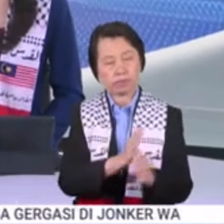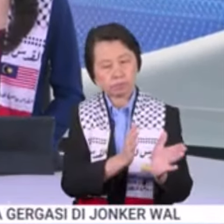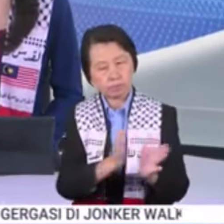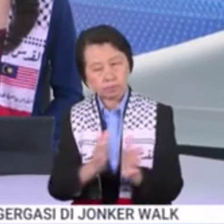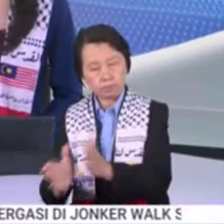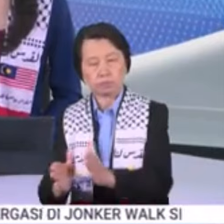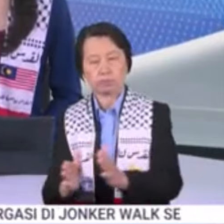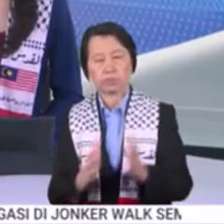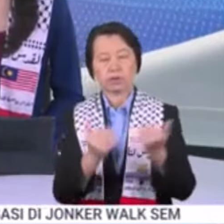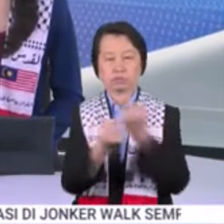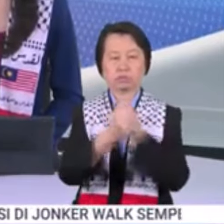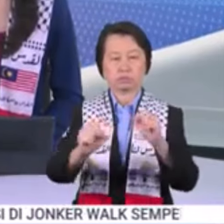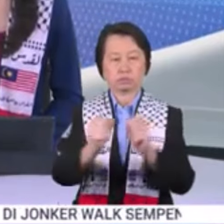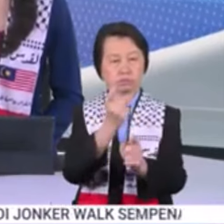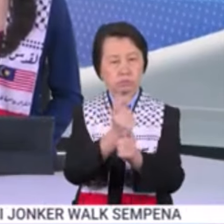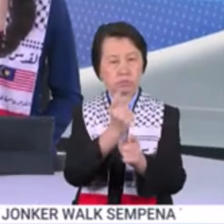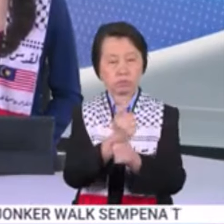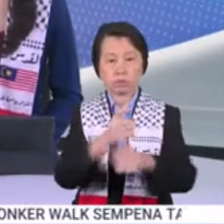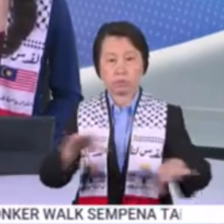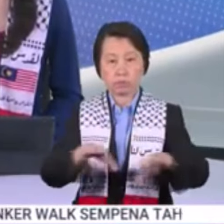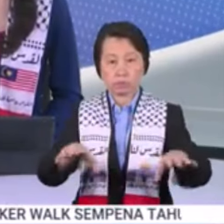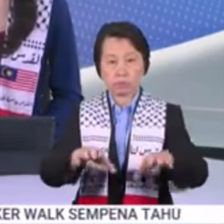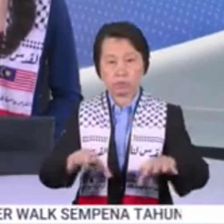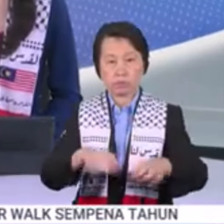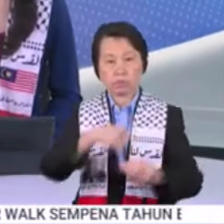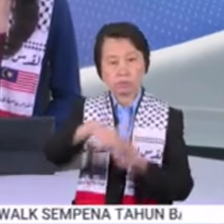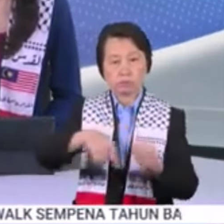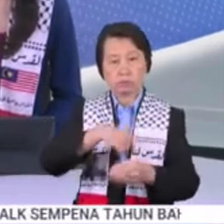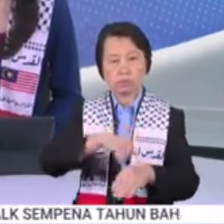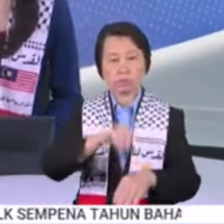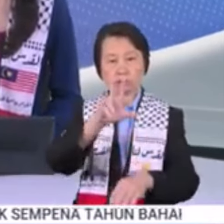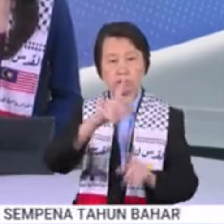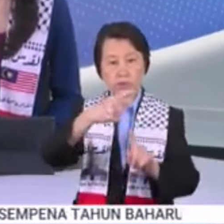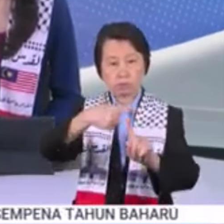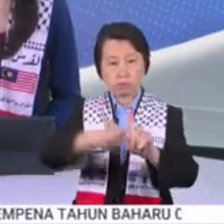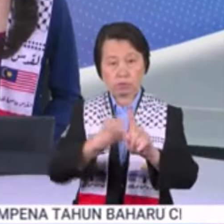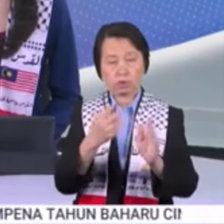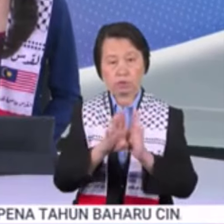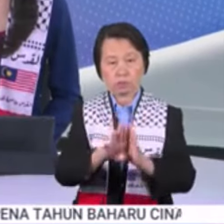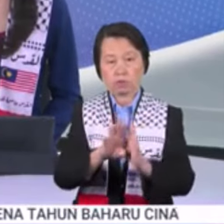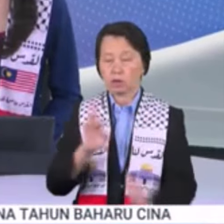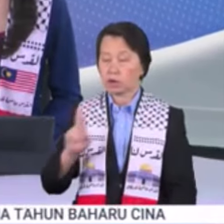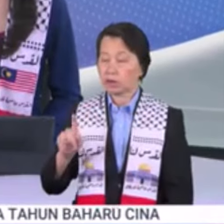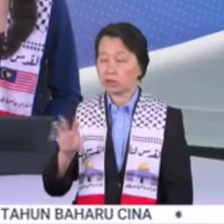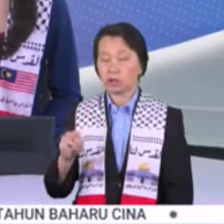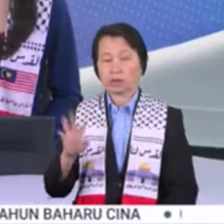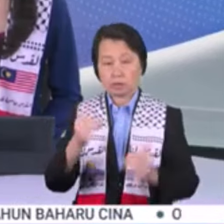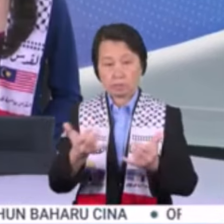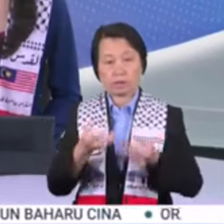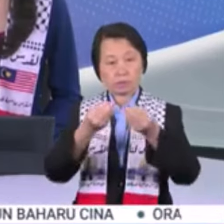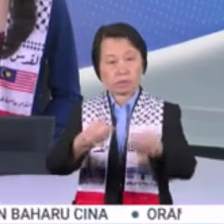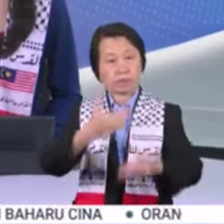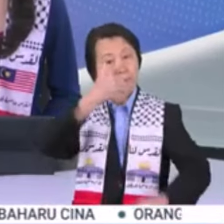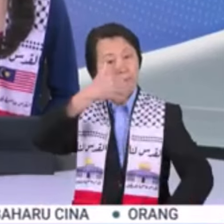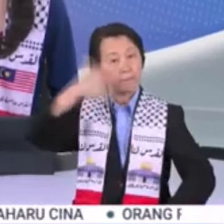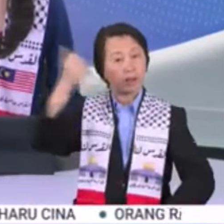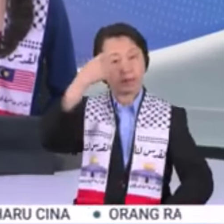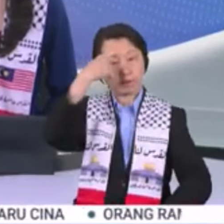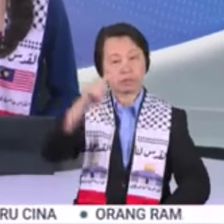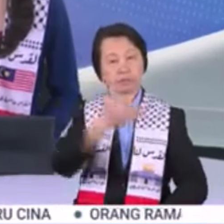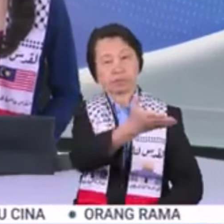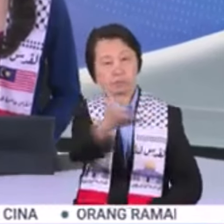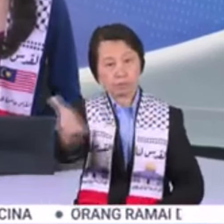susun atur dan persiapan rapi yang dilaksanakan sekitar 3 bulan membuktikan RTM mahu memberikan yang terbaik